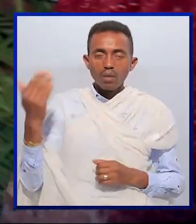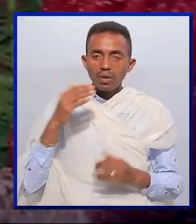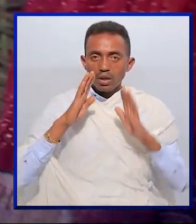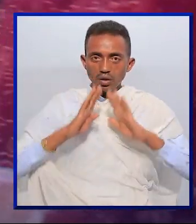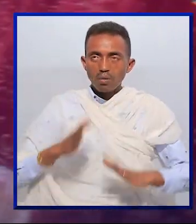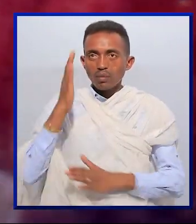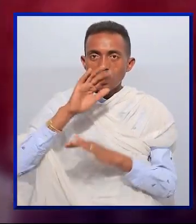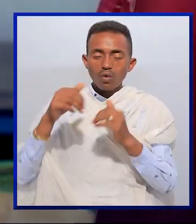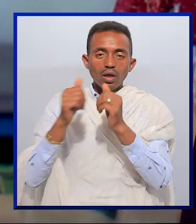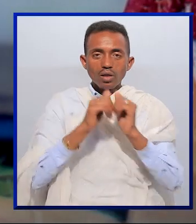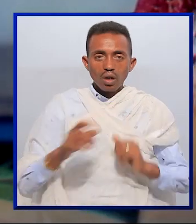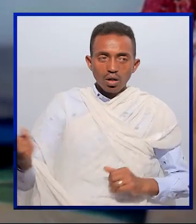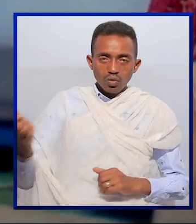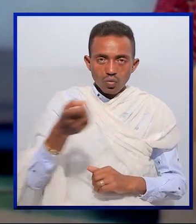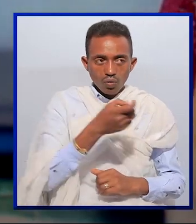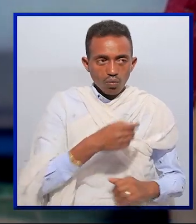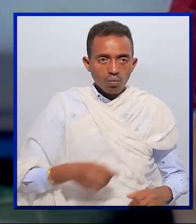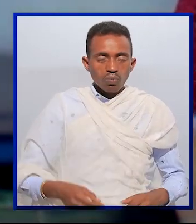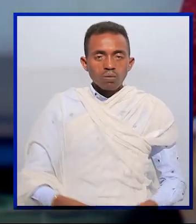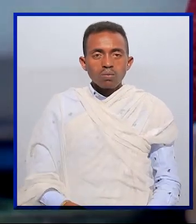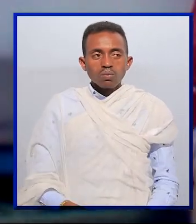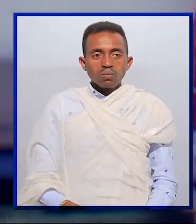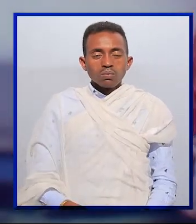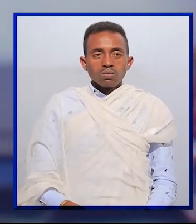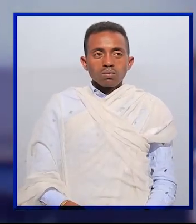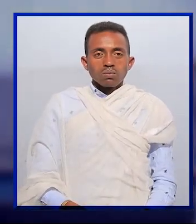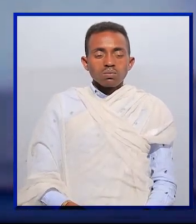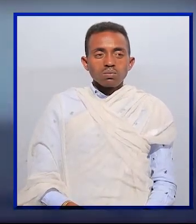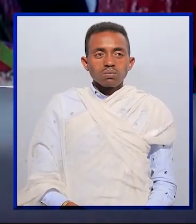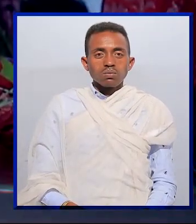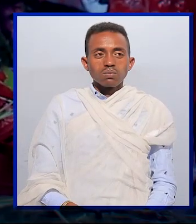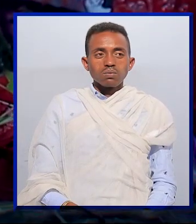ማርኮኛልና ክብርሽ ላንቺ ልገዛ